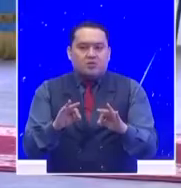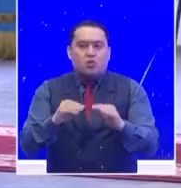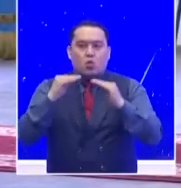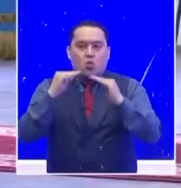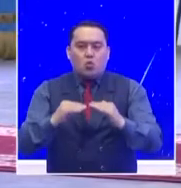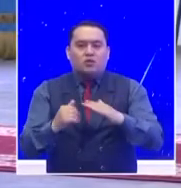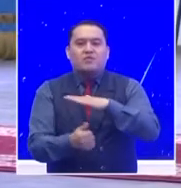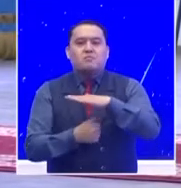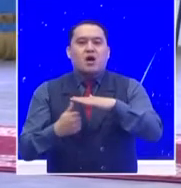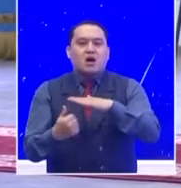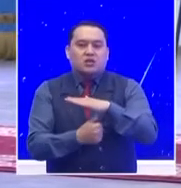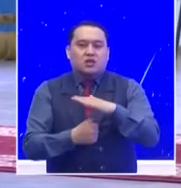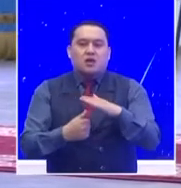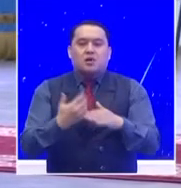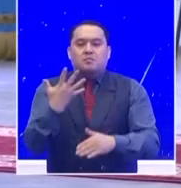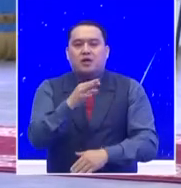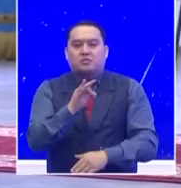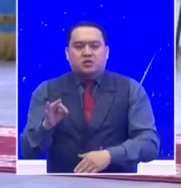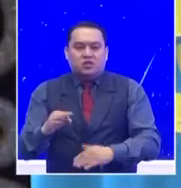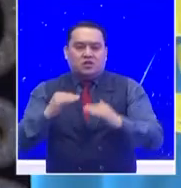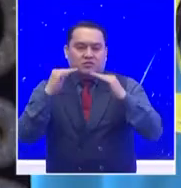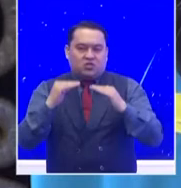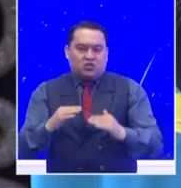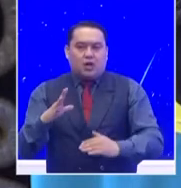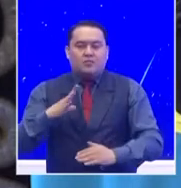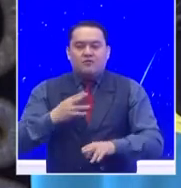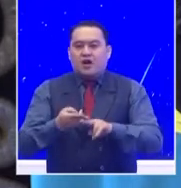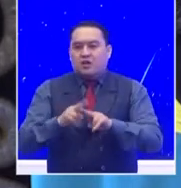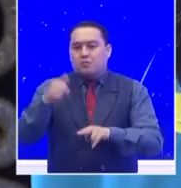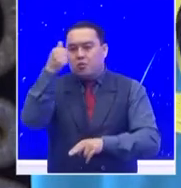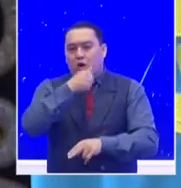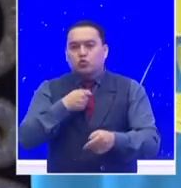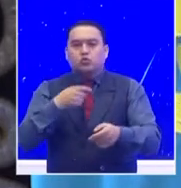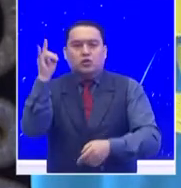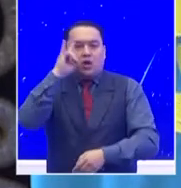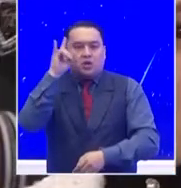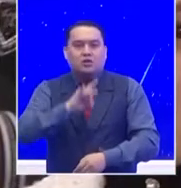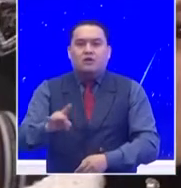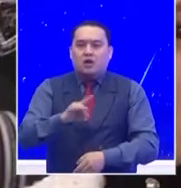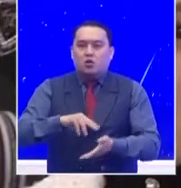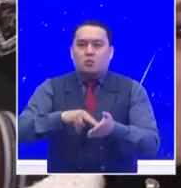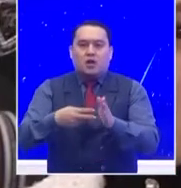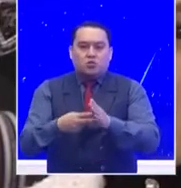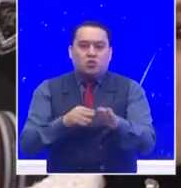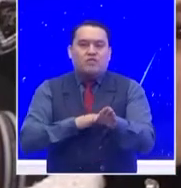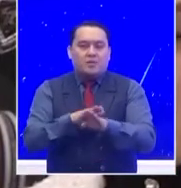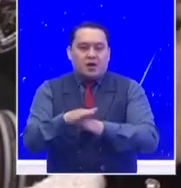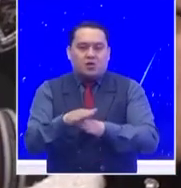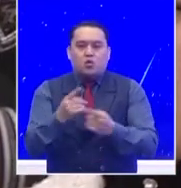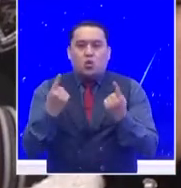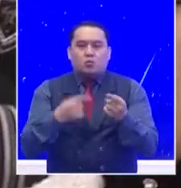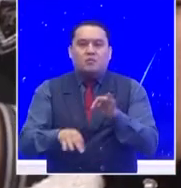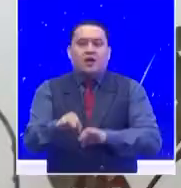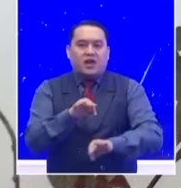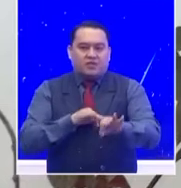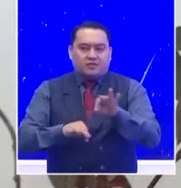уровень безработицы до 5,3%. В этом году руководство Сарканского района планирует реализовать ряд крупных